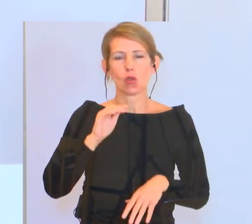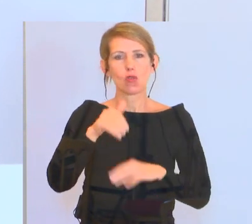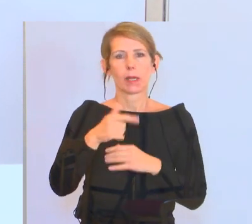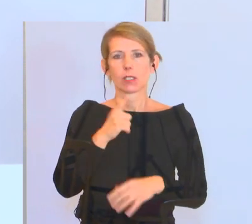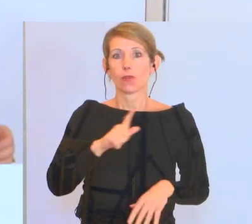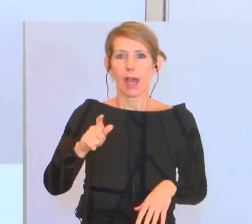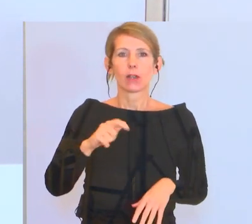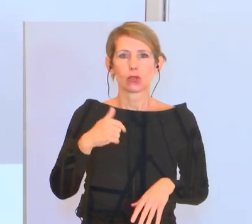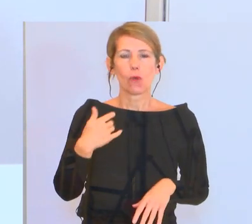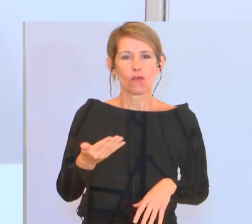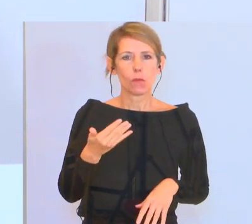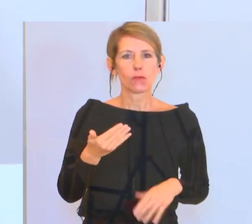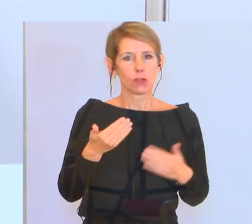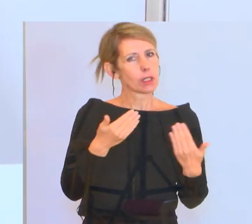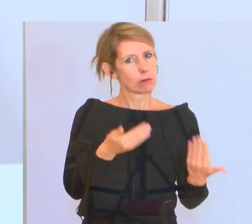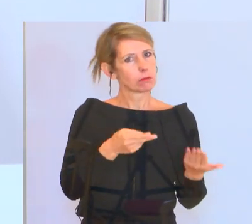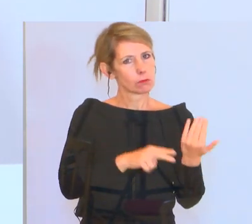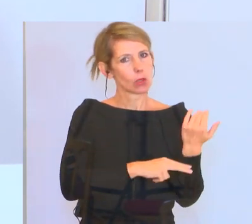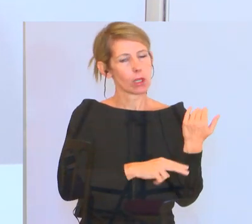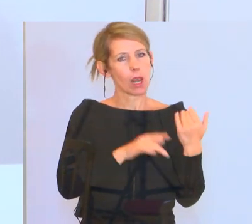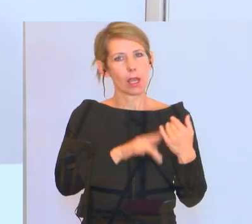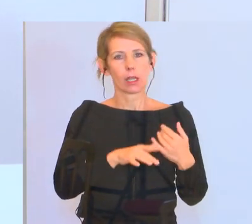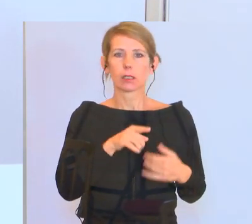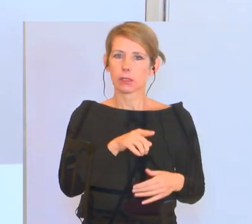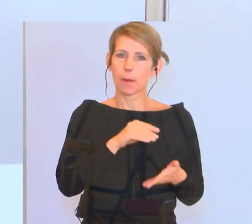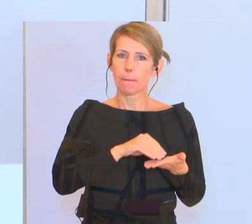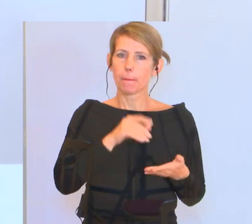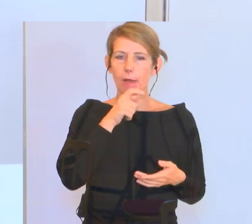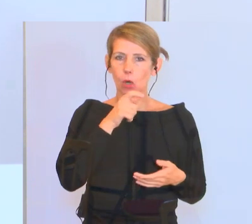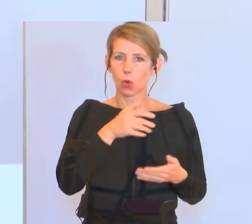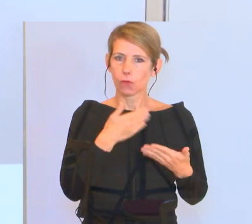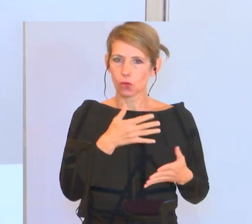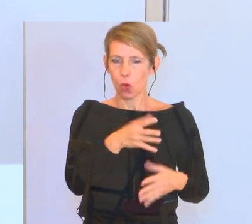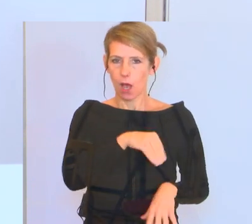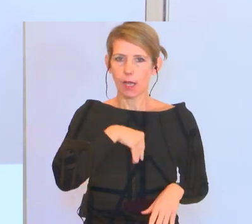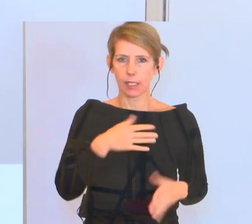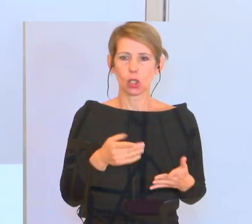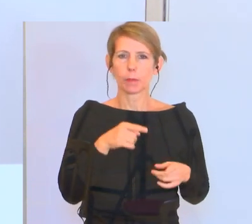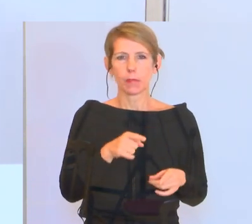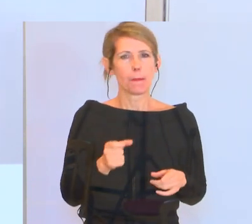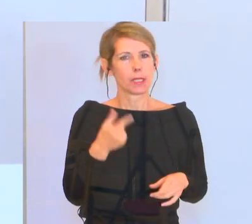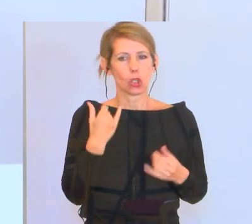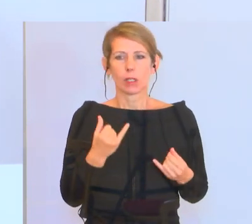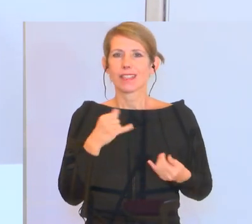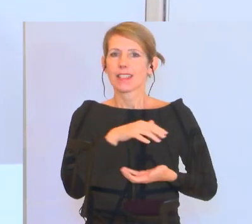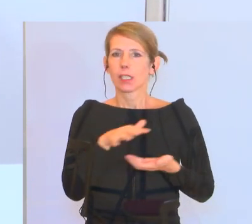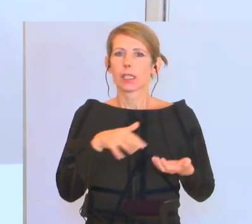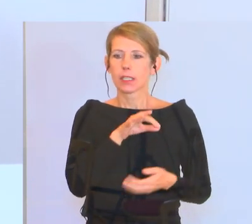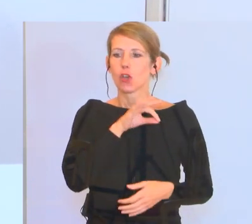250 E-Commerce-Lehrlinge, die diesen Beruf ergriffen haben und gerade die jetzt helfen, in dieser Krise dem